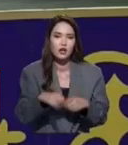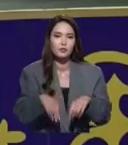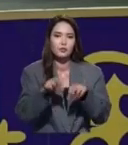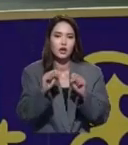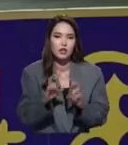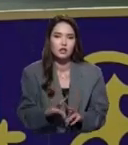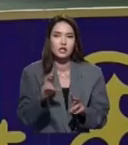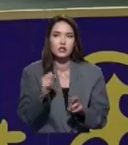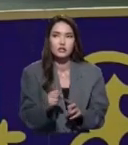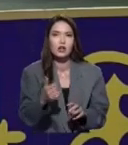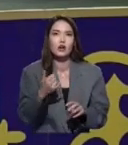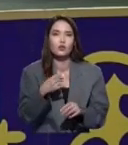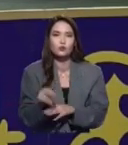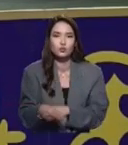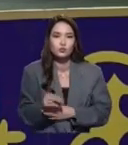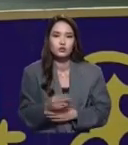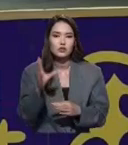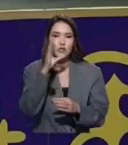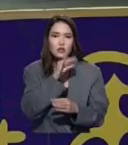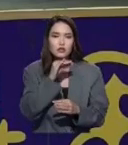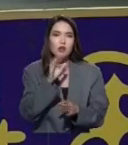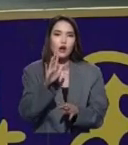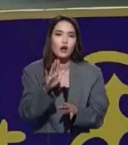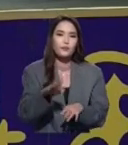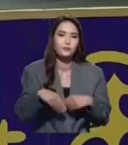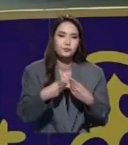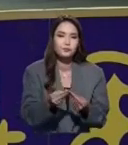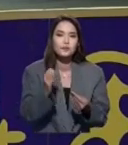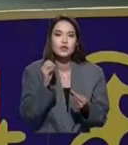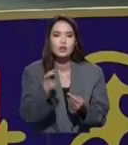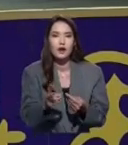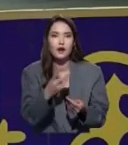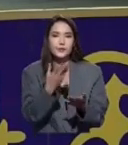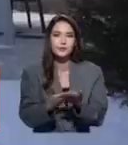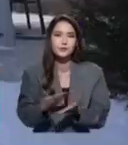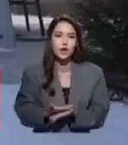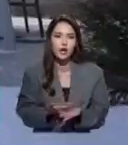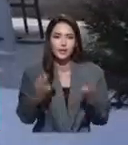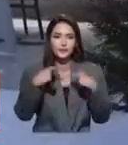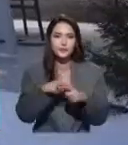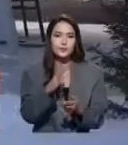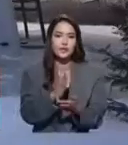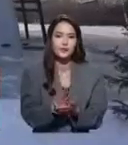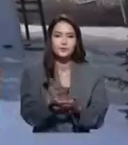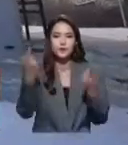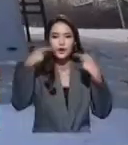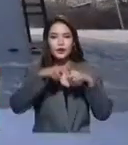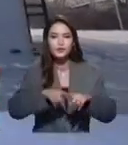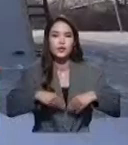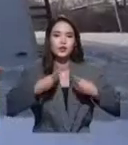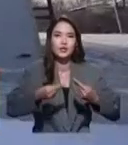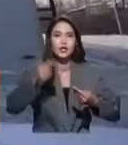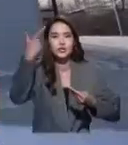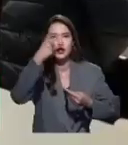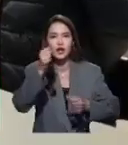для устранения. Если не получается, должны сказать, а как это сделаем и когда это сделаем. Посещая информационно-туристический центр,